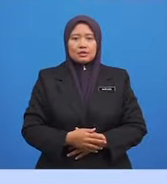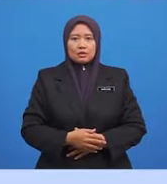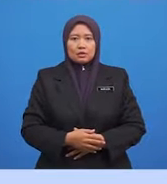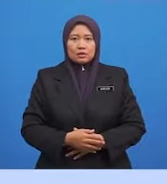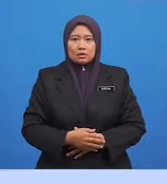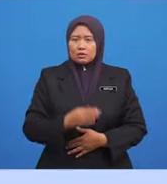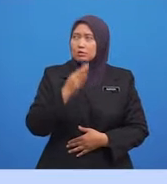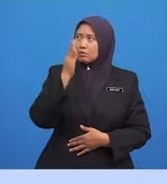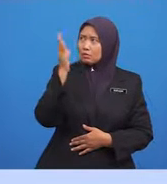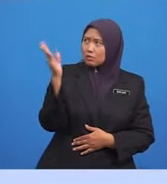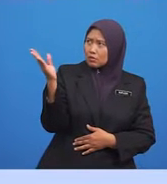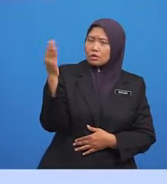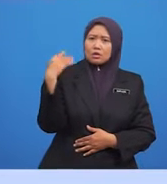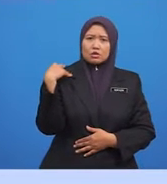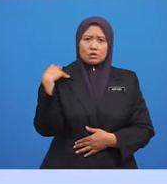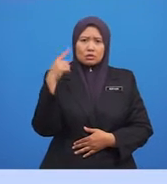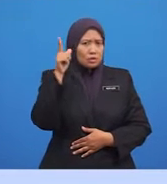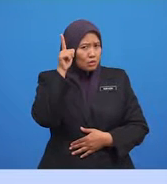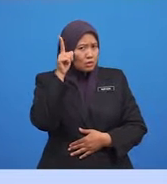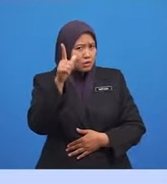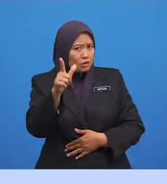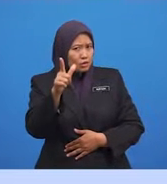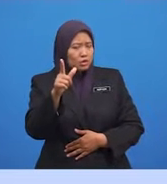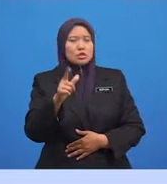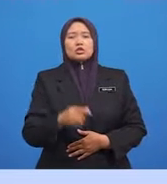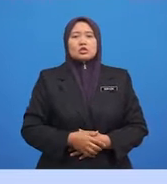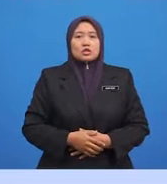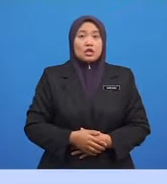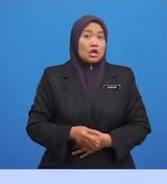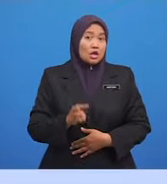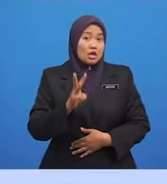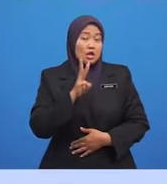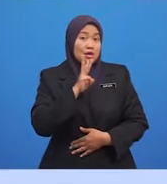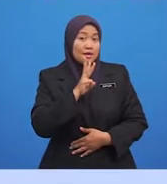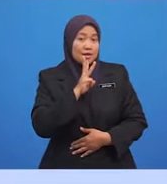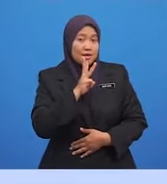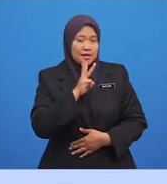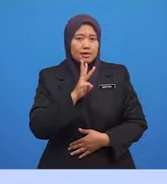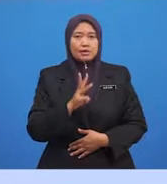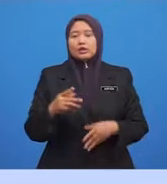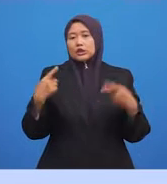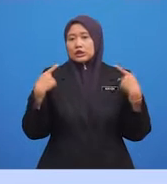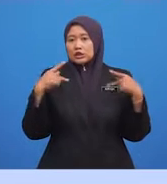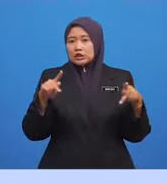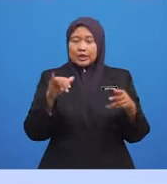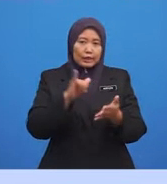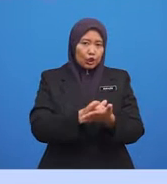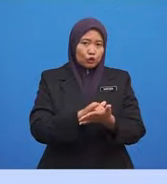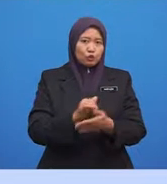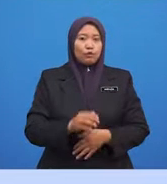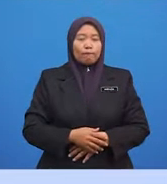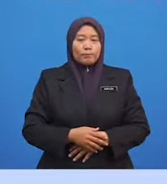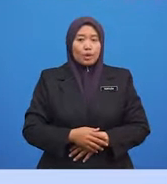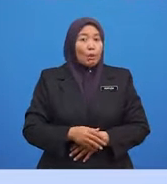tersebut, kelihatan beberapa jenis jus yang dijual di kedai tersebut. Melalui paparan tersebut,